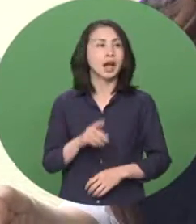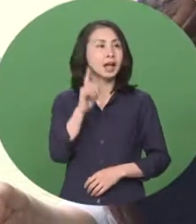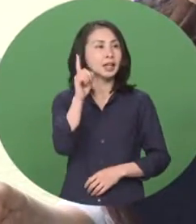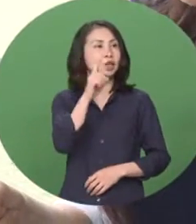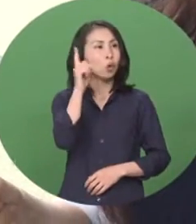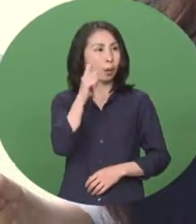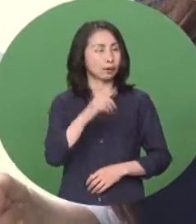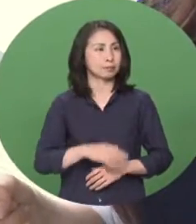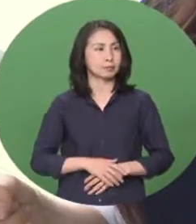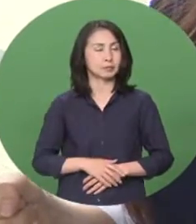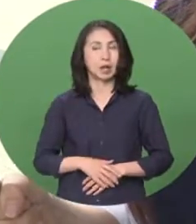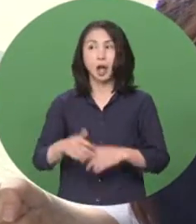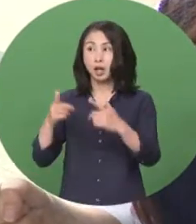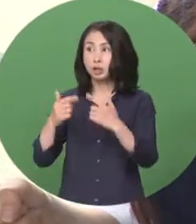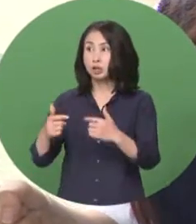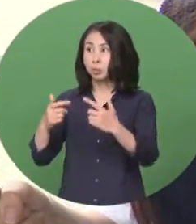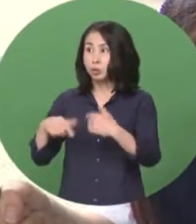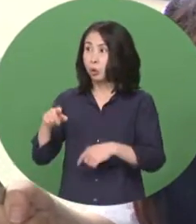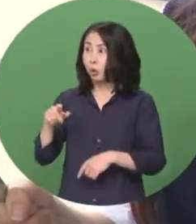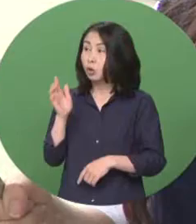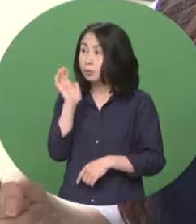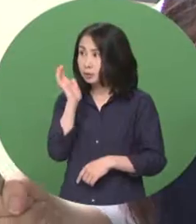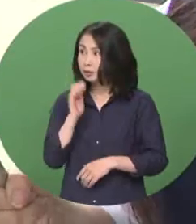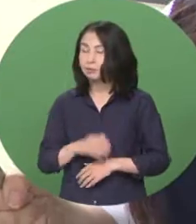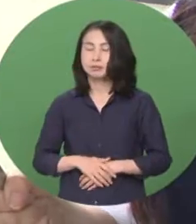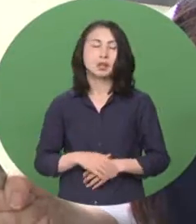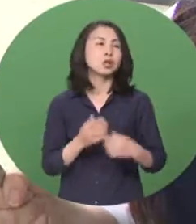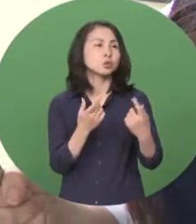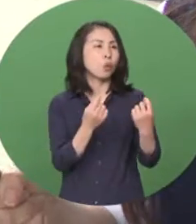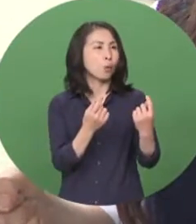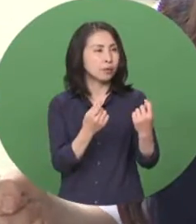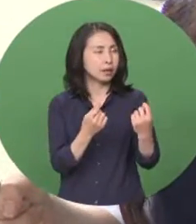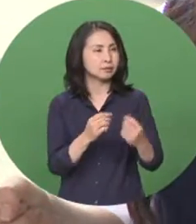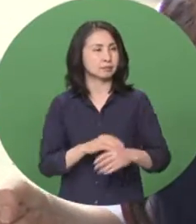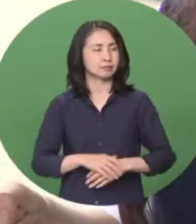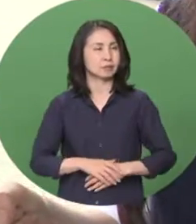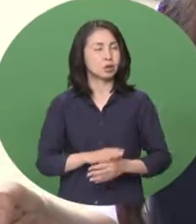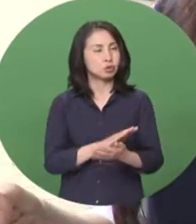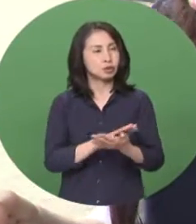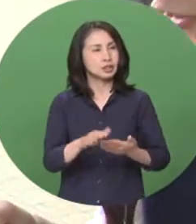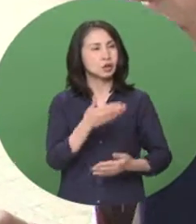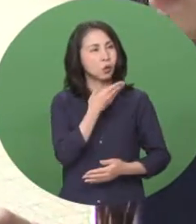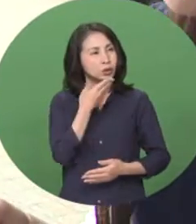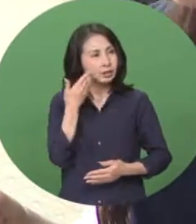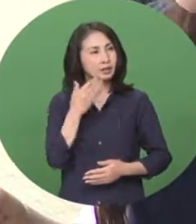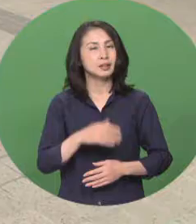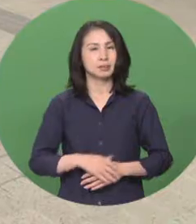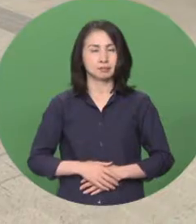普段からこの水道水飲まれていますか？ だからですかね。 すっきりして美味しかったです。